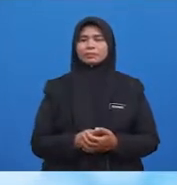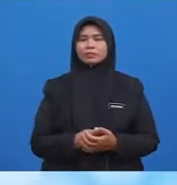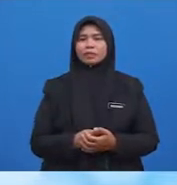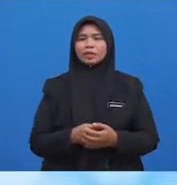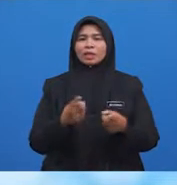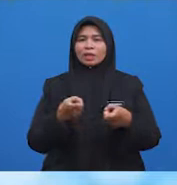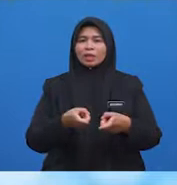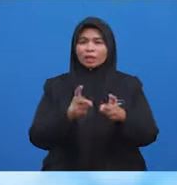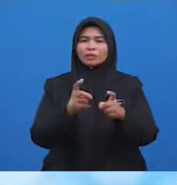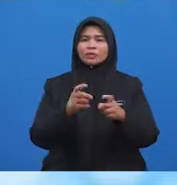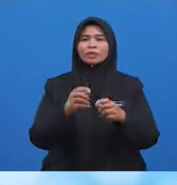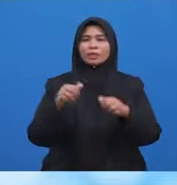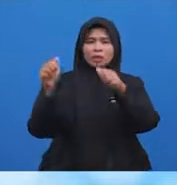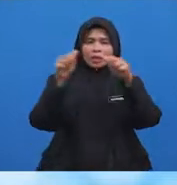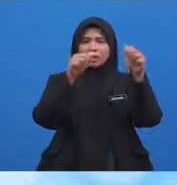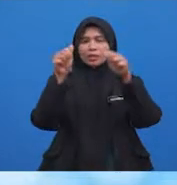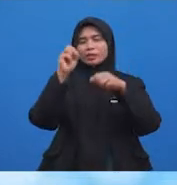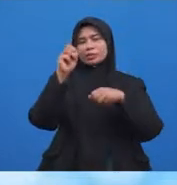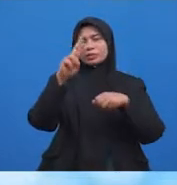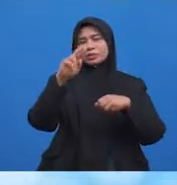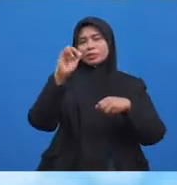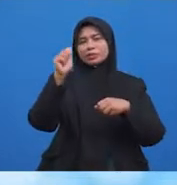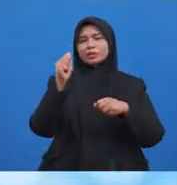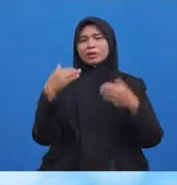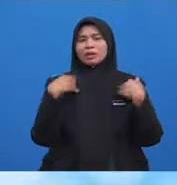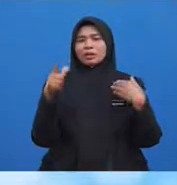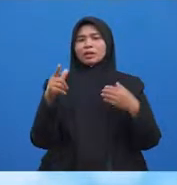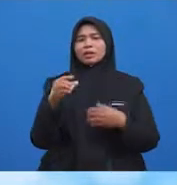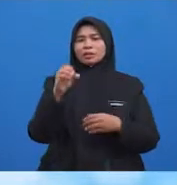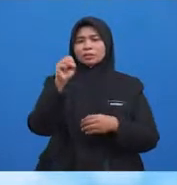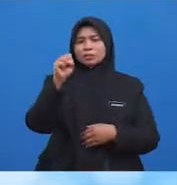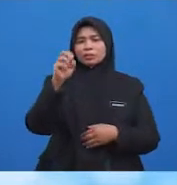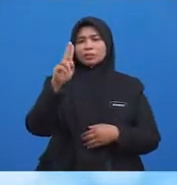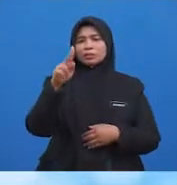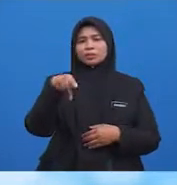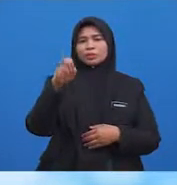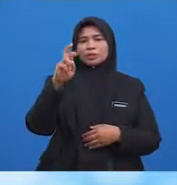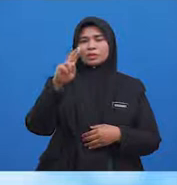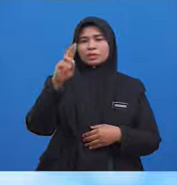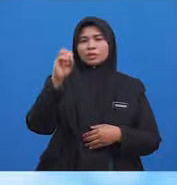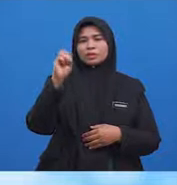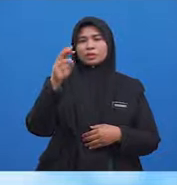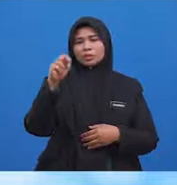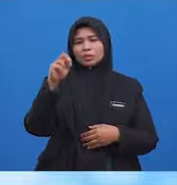kelajuan nangis surya adalah subsonic dengan kelajuan antara